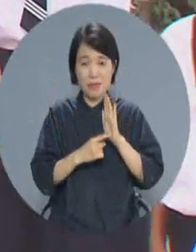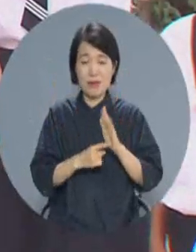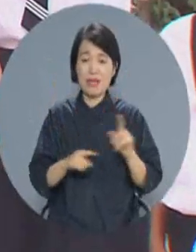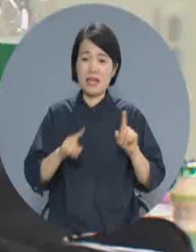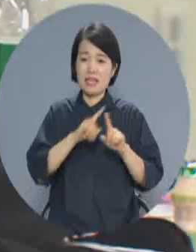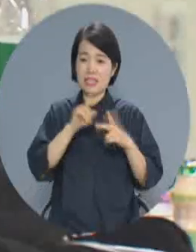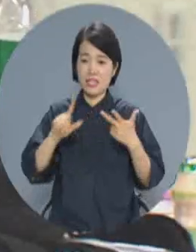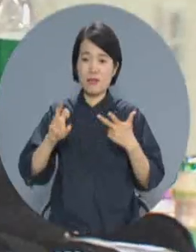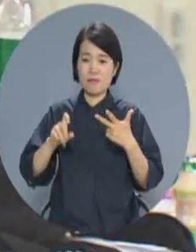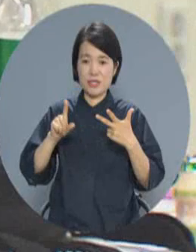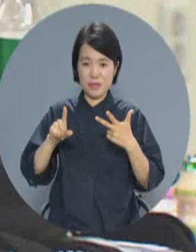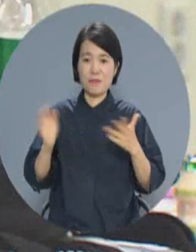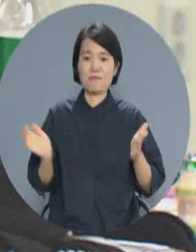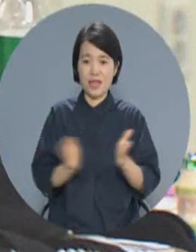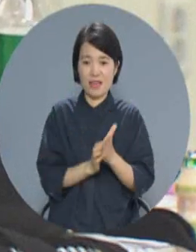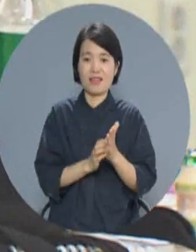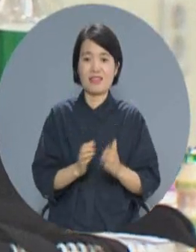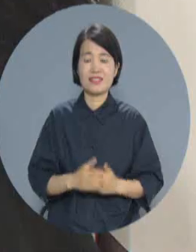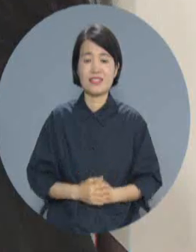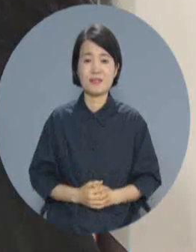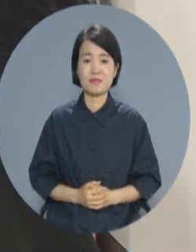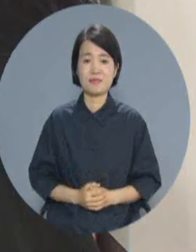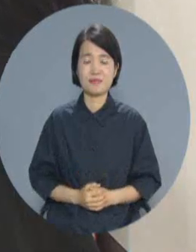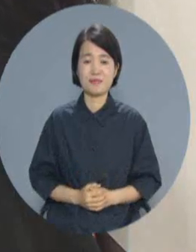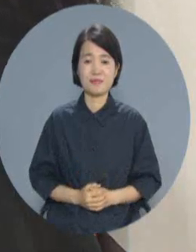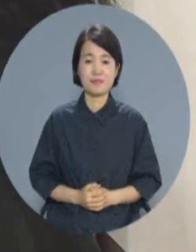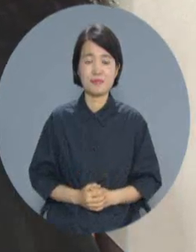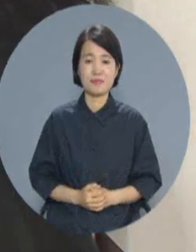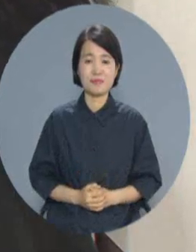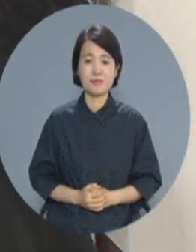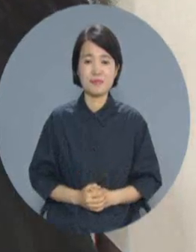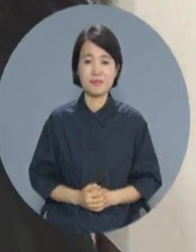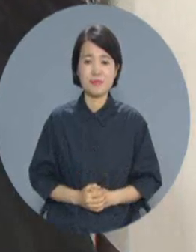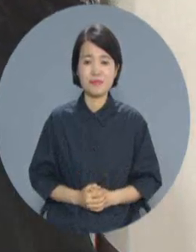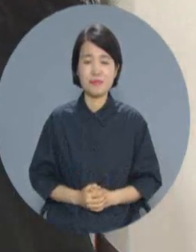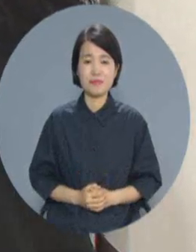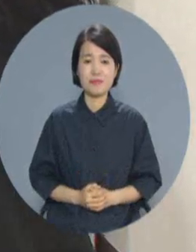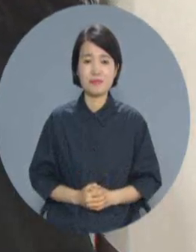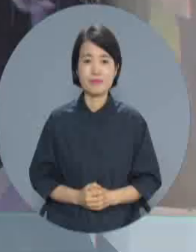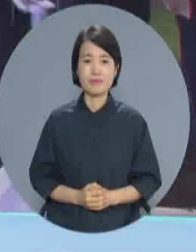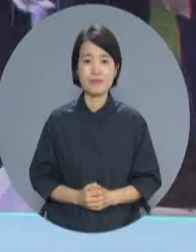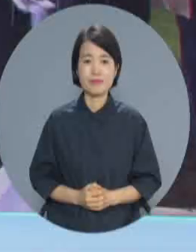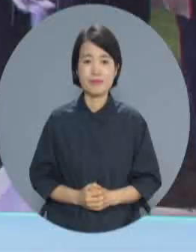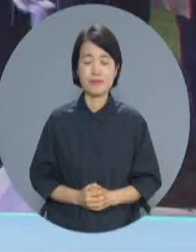오는 31일 마무리됩니다. MBC 뉴스 유민호입니다.